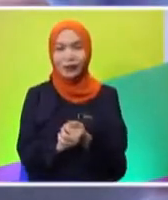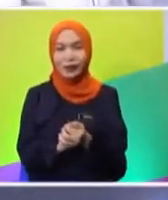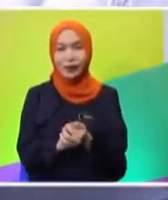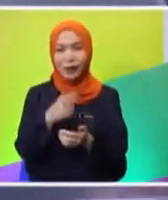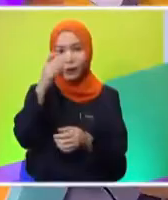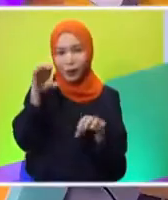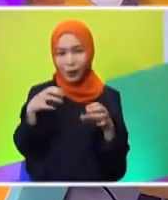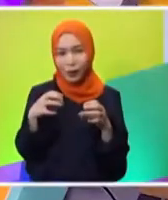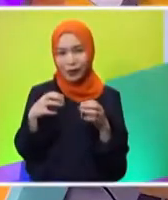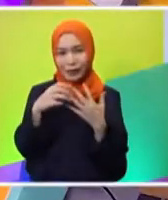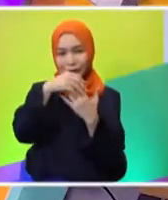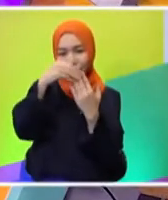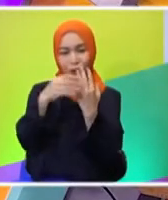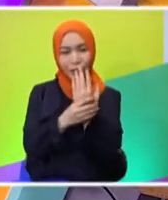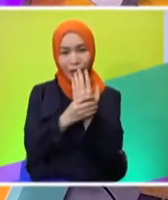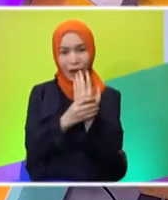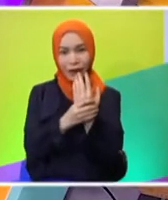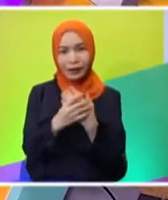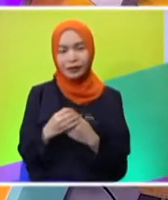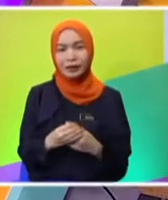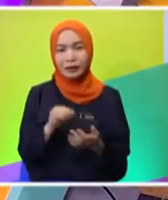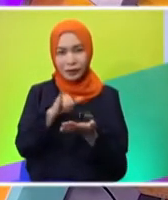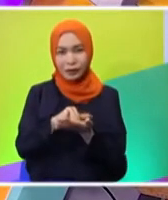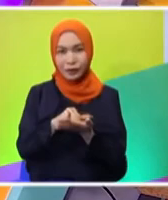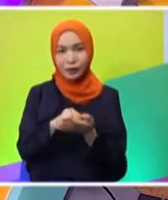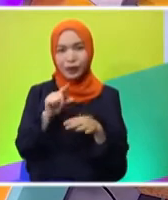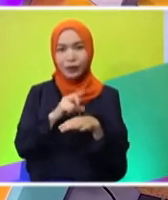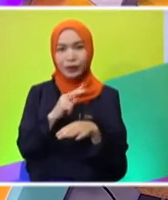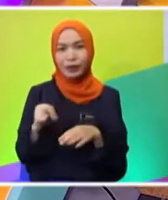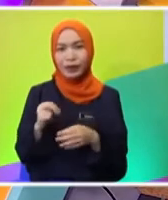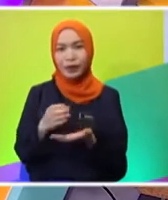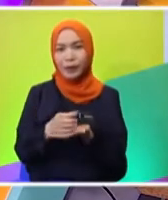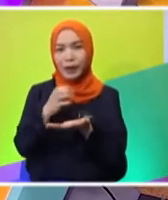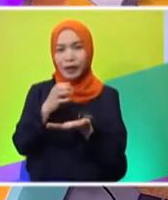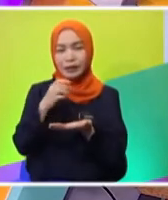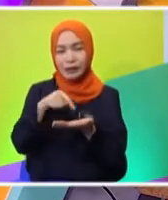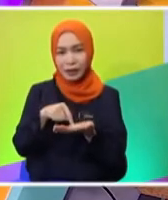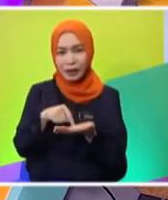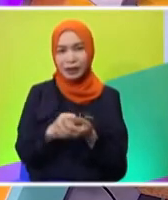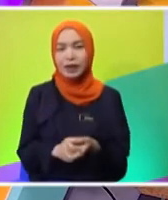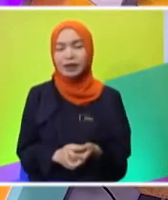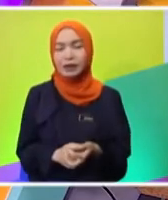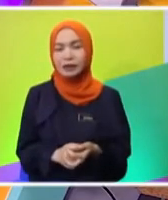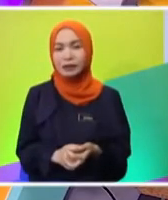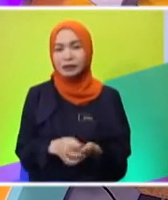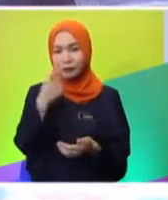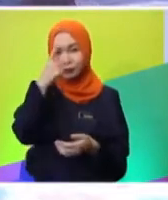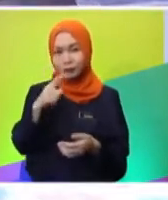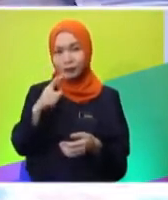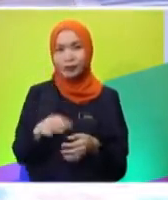kita akan menekan Mangku ini nanti terletak diatas jika Ijaz nah gitu maksudnya kita kita sesuaikanlah